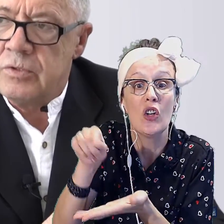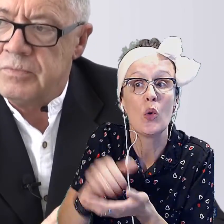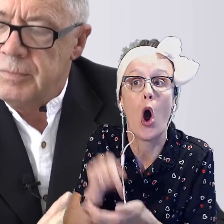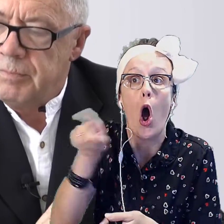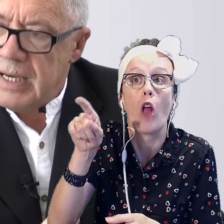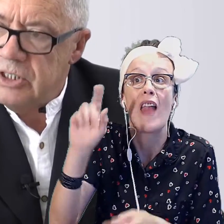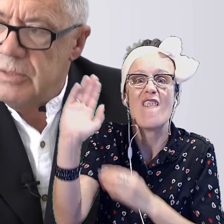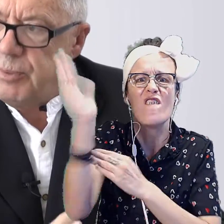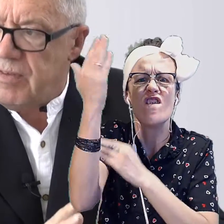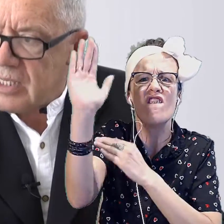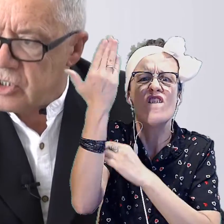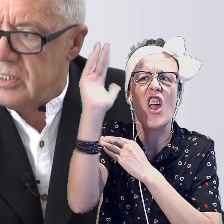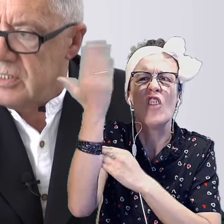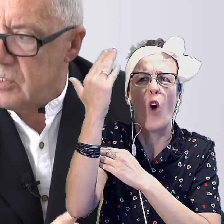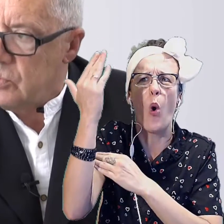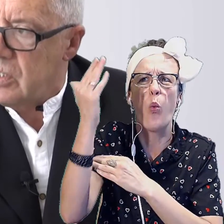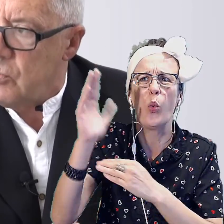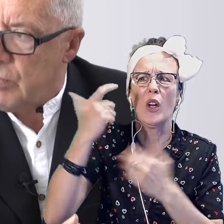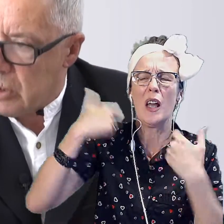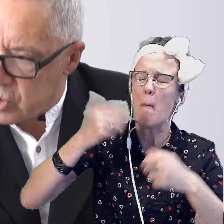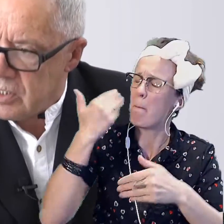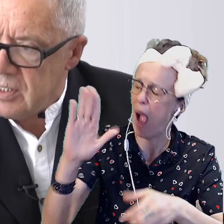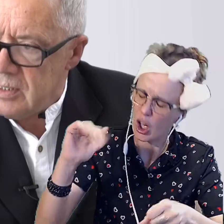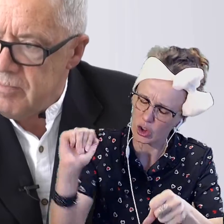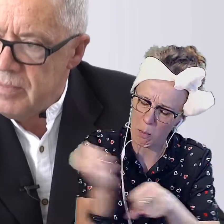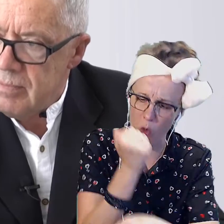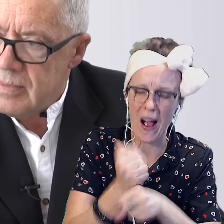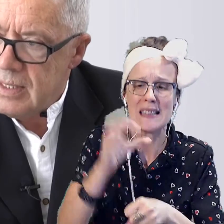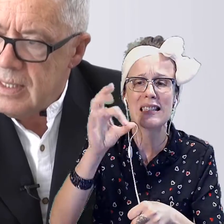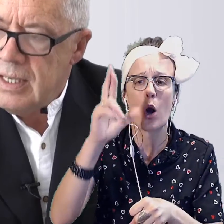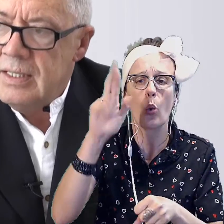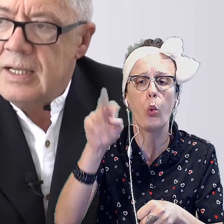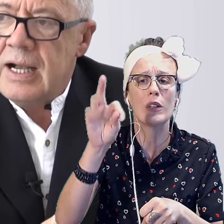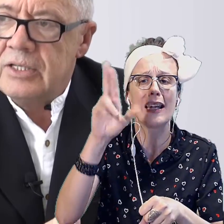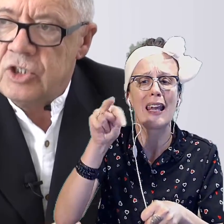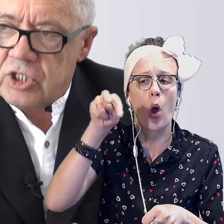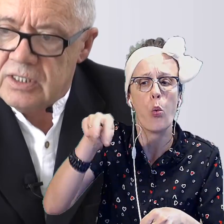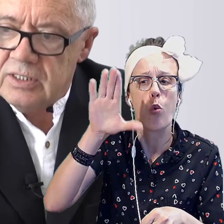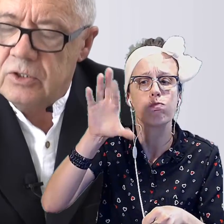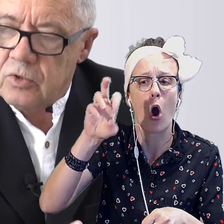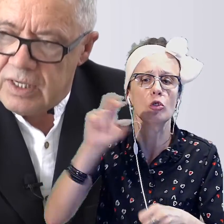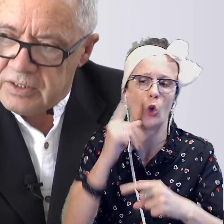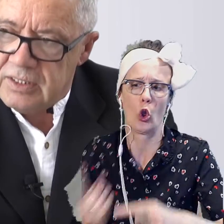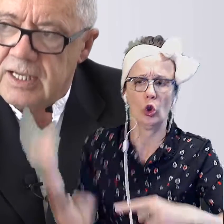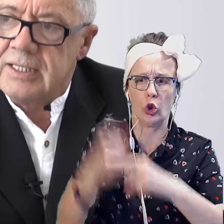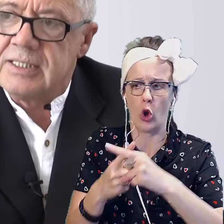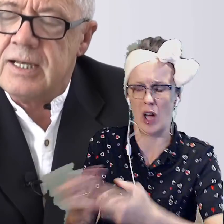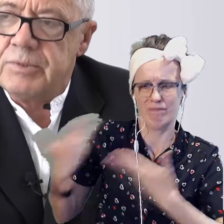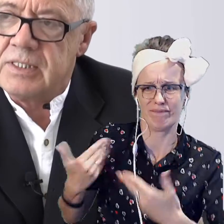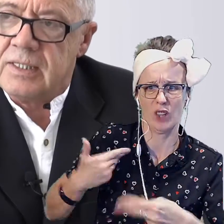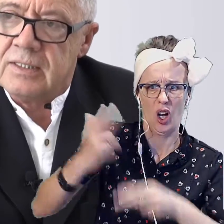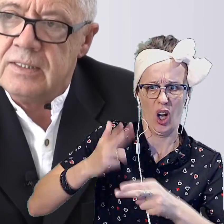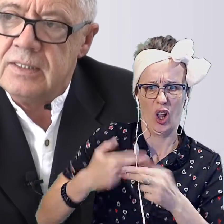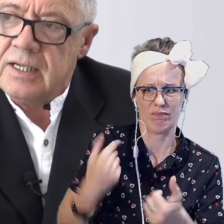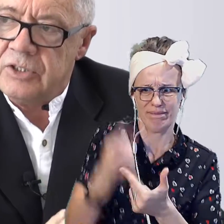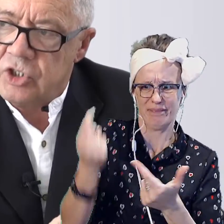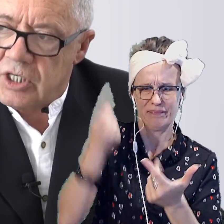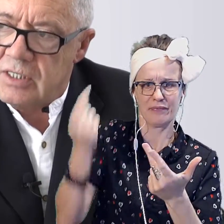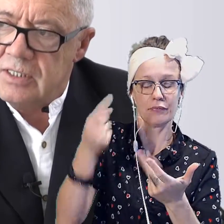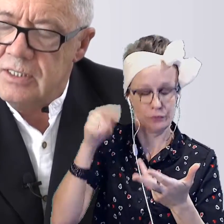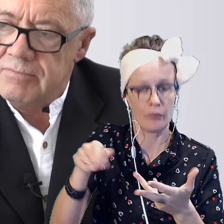wywołują bardziej poważne skutki uboczne aniżeli dokładnie tak jest napisane